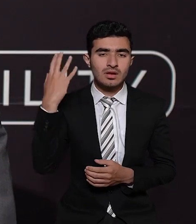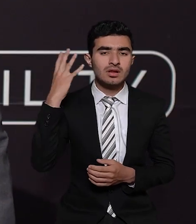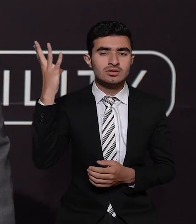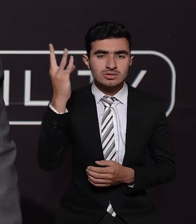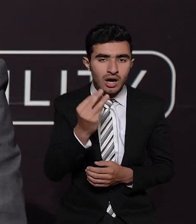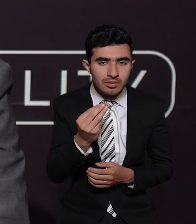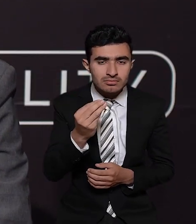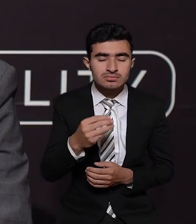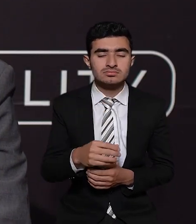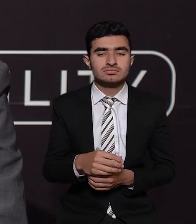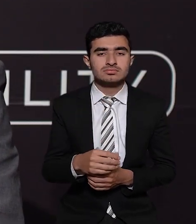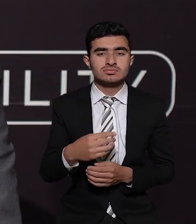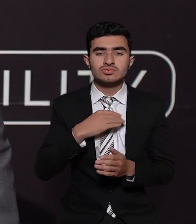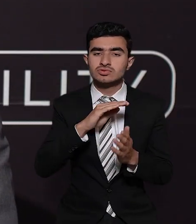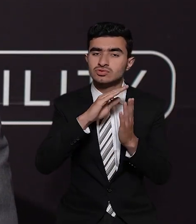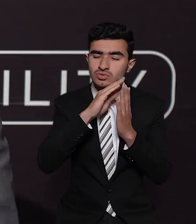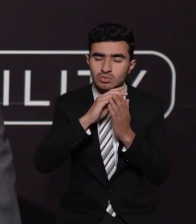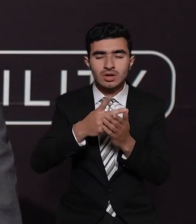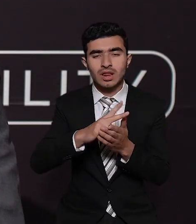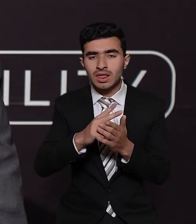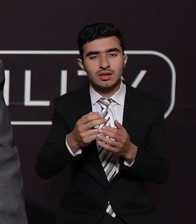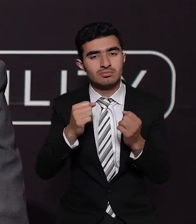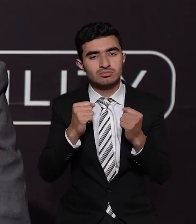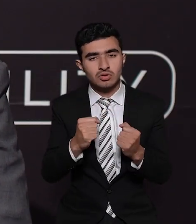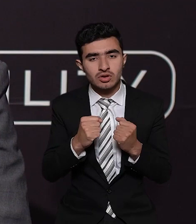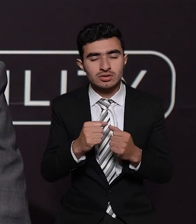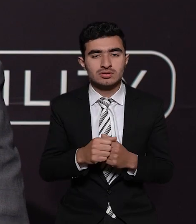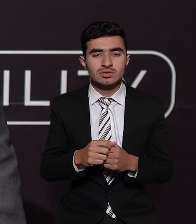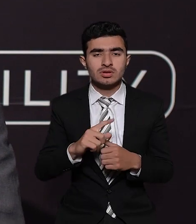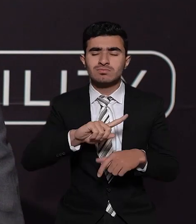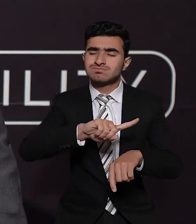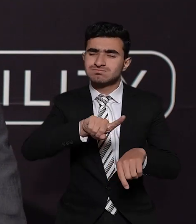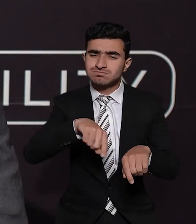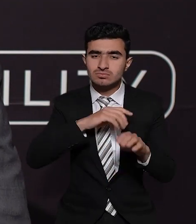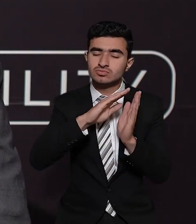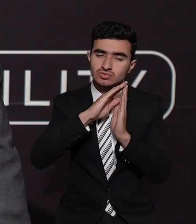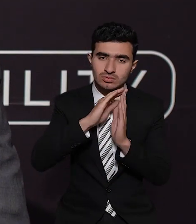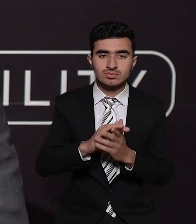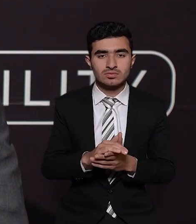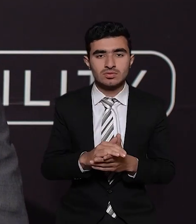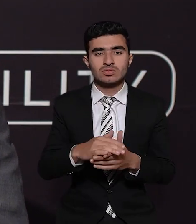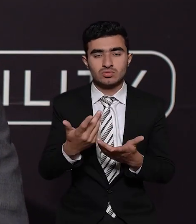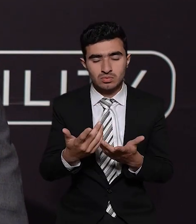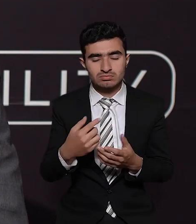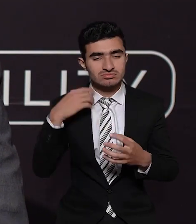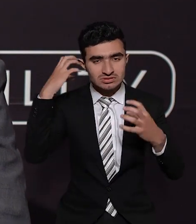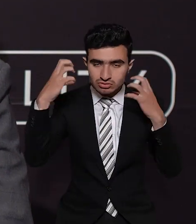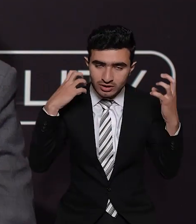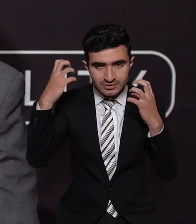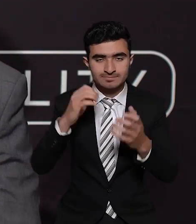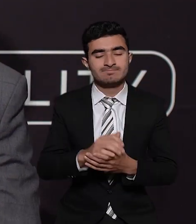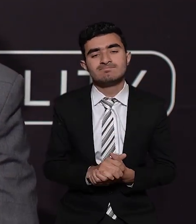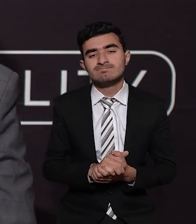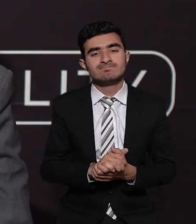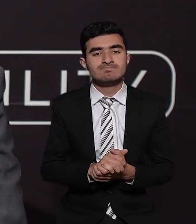کل رات سونے میں تھوڑی پریشانی ہوئی، دیر سے سویا، نتیجہ